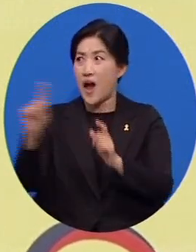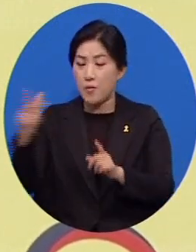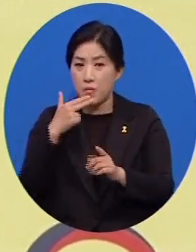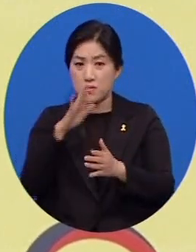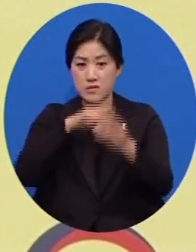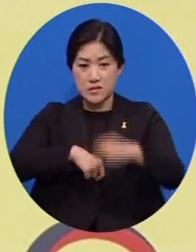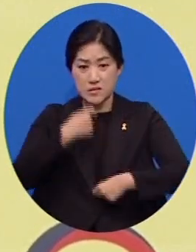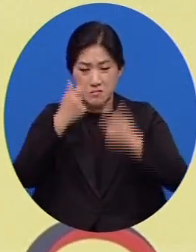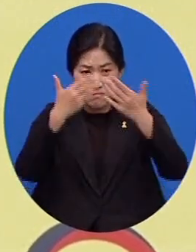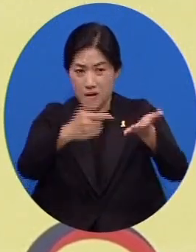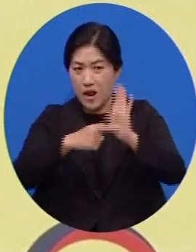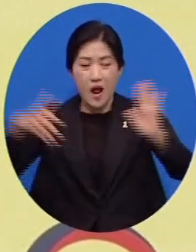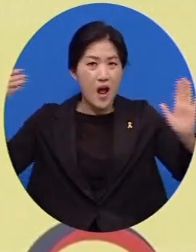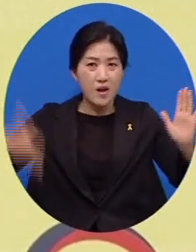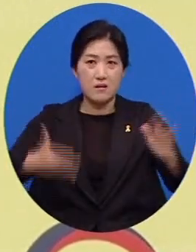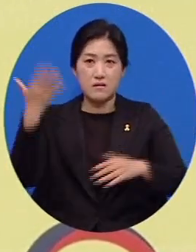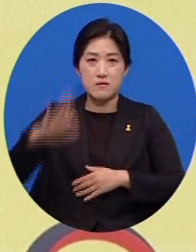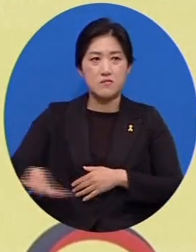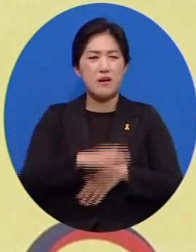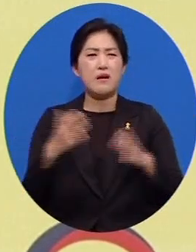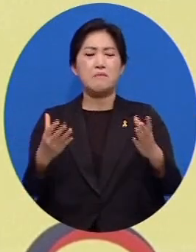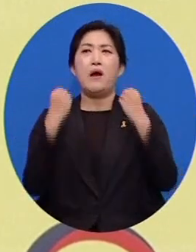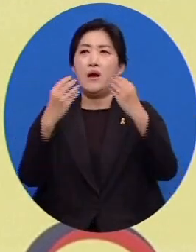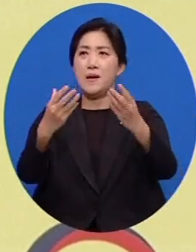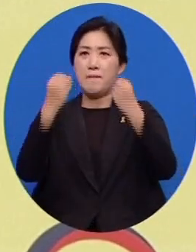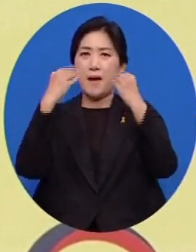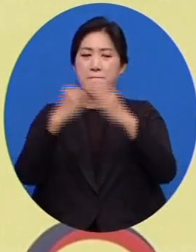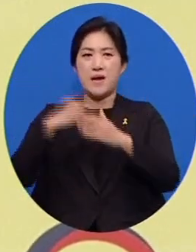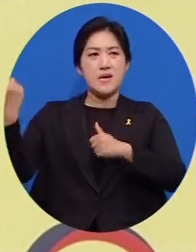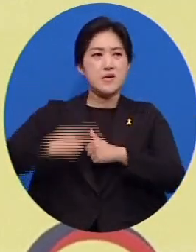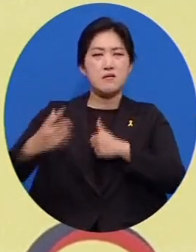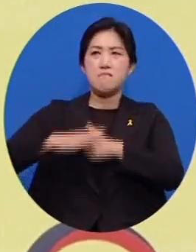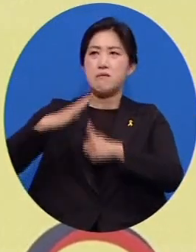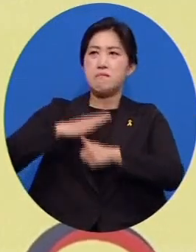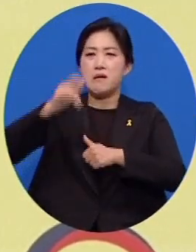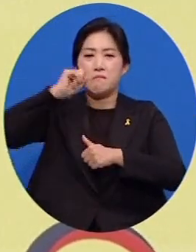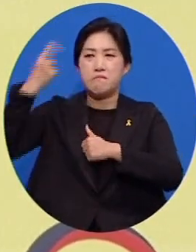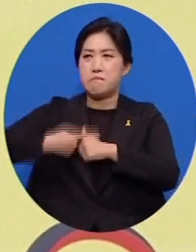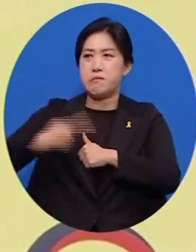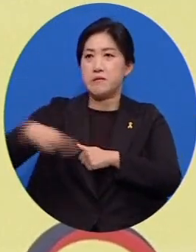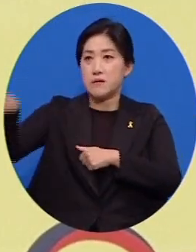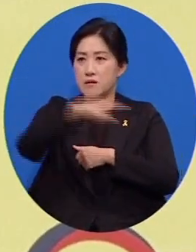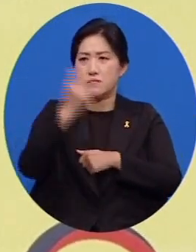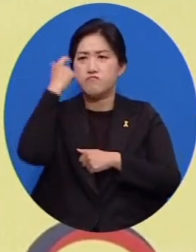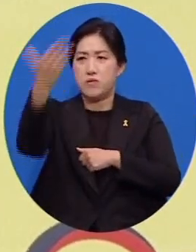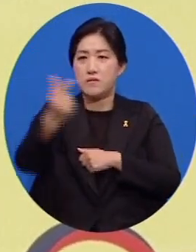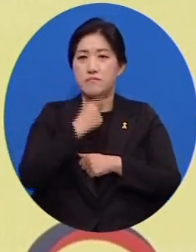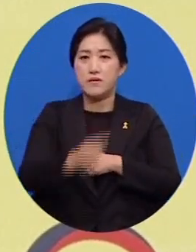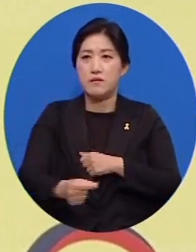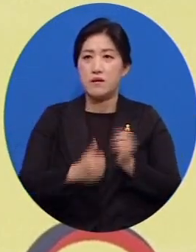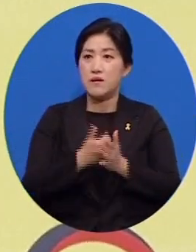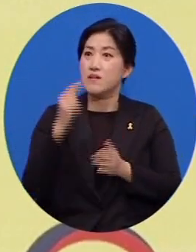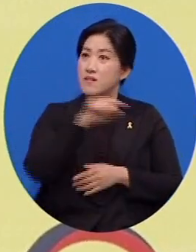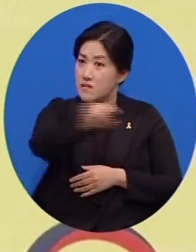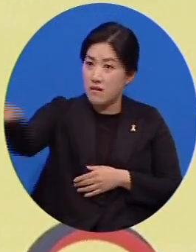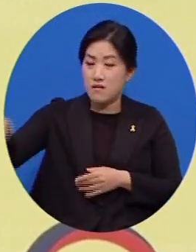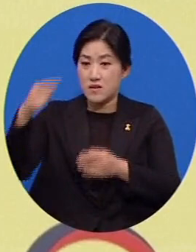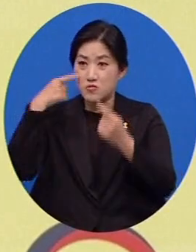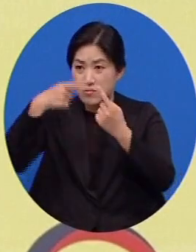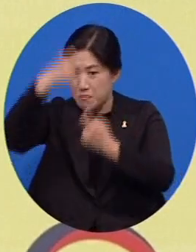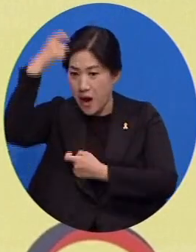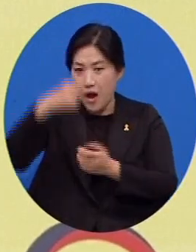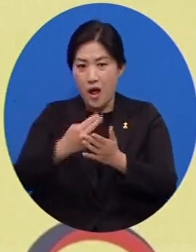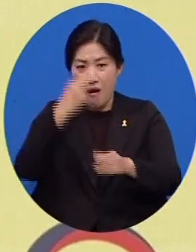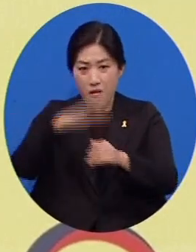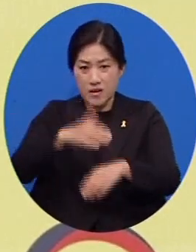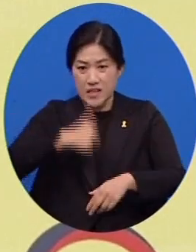않았는데, 우리에게 그만하라고 욕하고 조롱하는 자들에게 묻습니다. 당신들이 눈앞에서